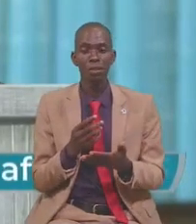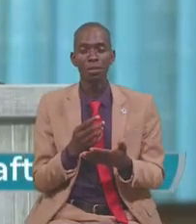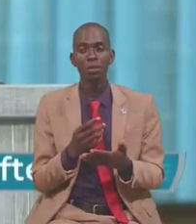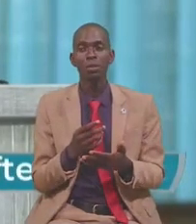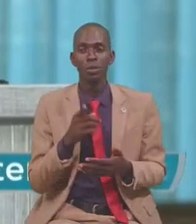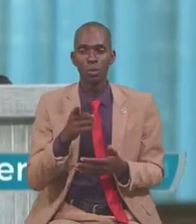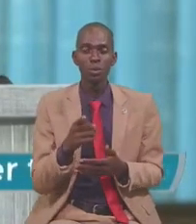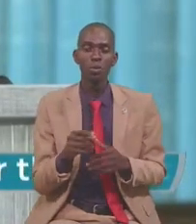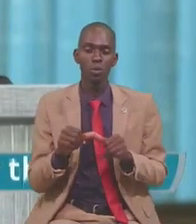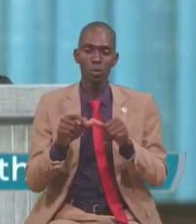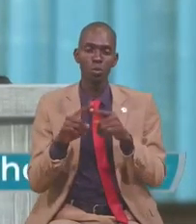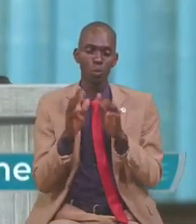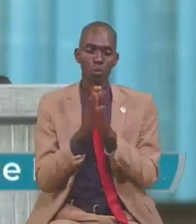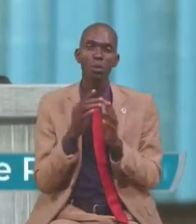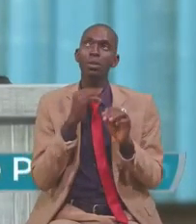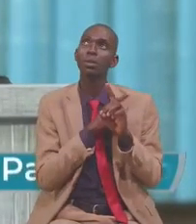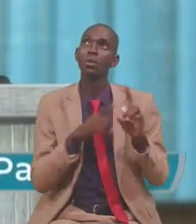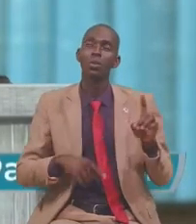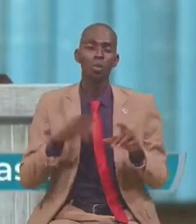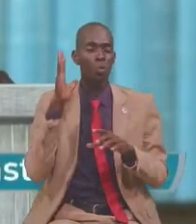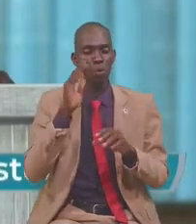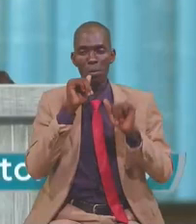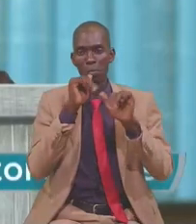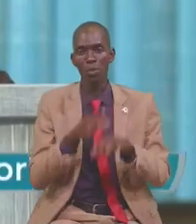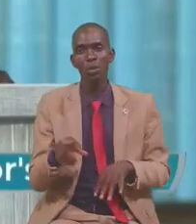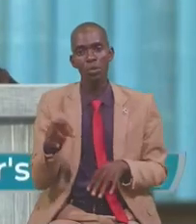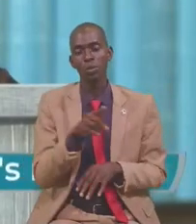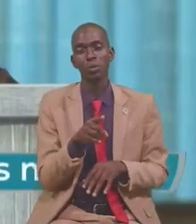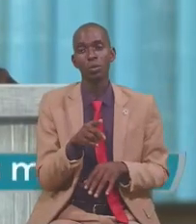cette session est dédiée à